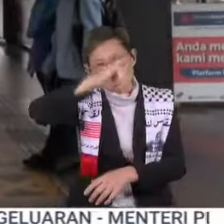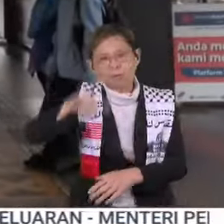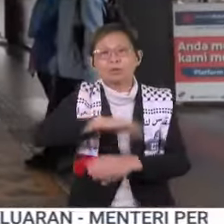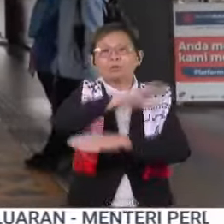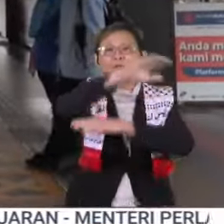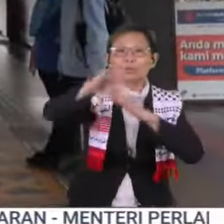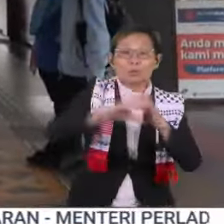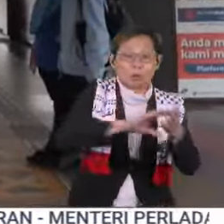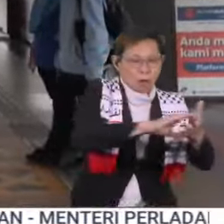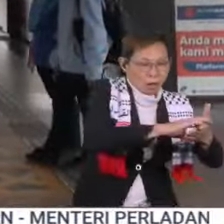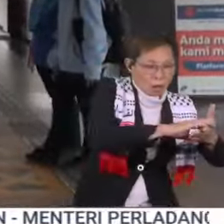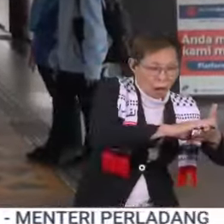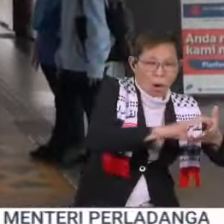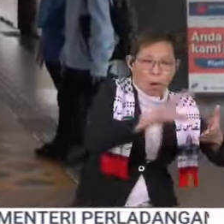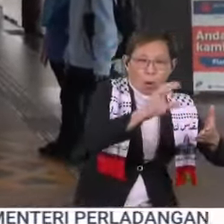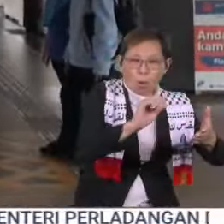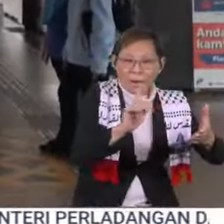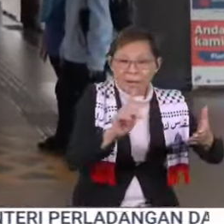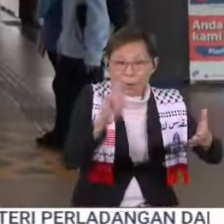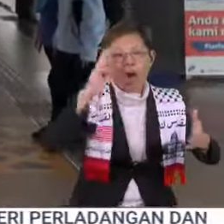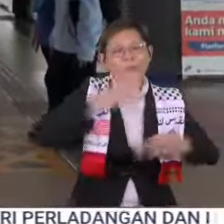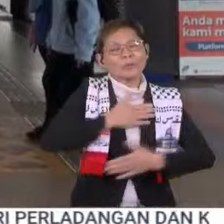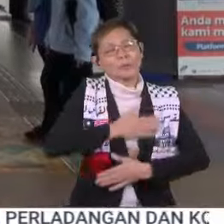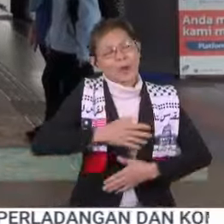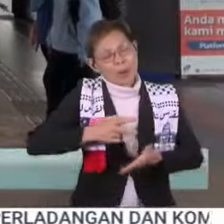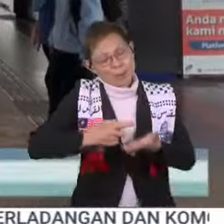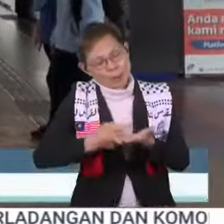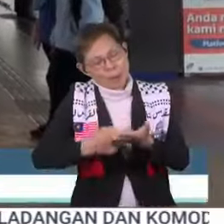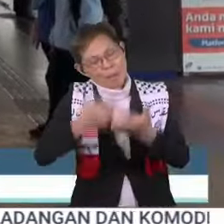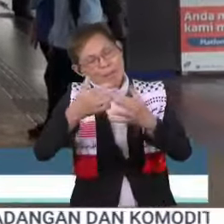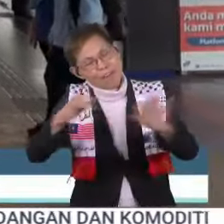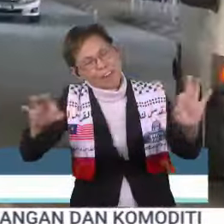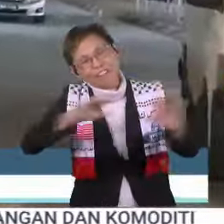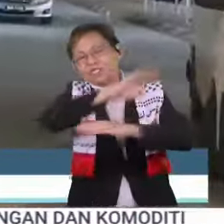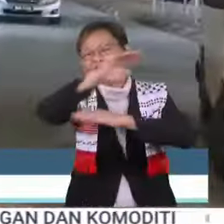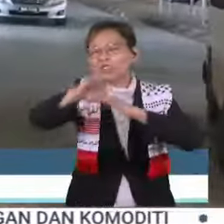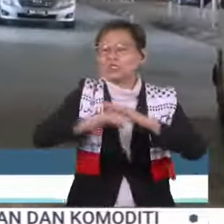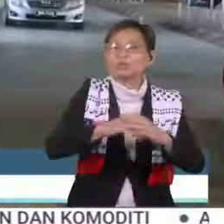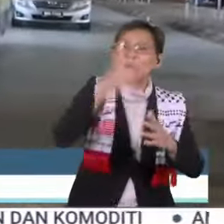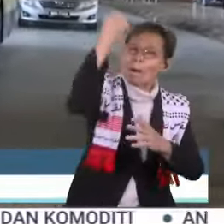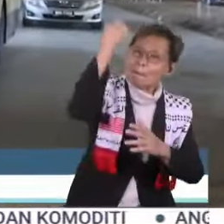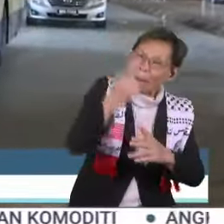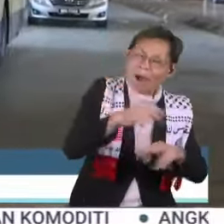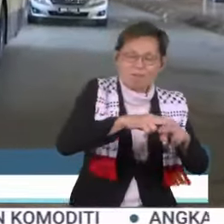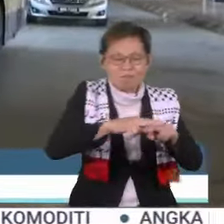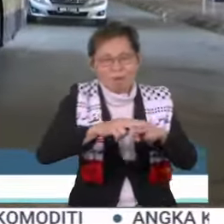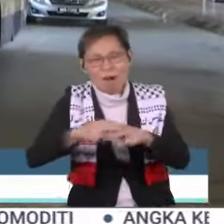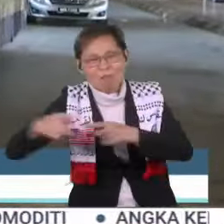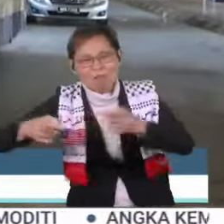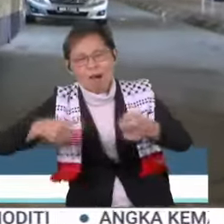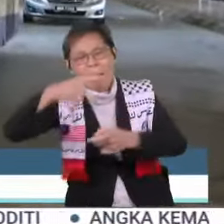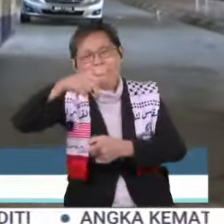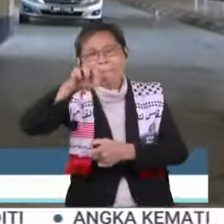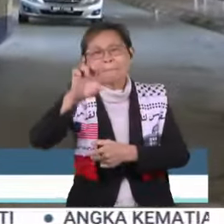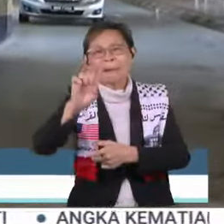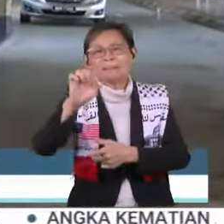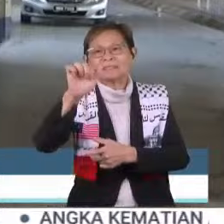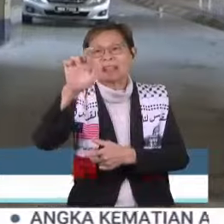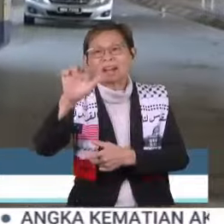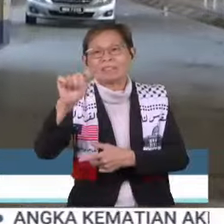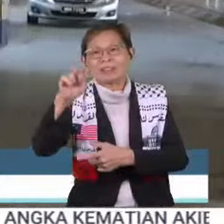Semua pemegang kad orang kurang upaya OKU bakal menikmati tambang percuma bagi semua perkhidmatan kenderaan awam Kendalian Prasarana Malaysia Berhad, Prasarana